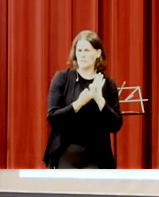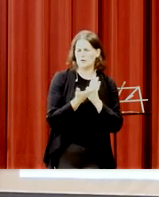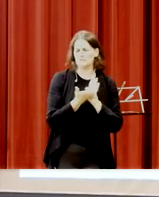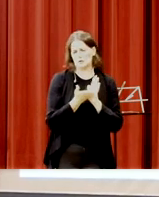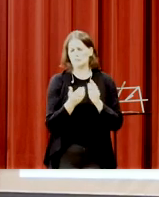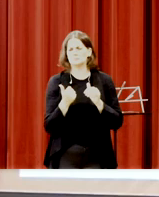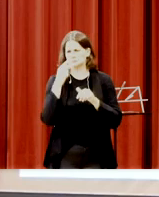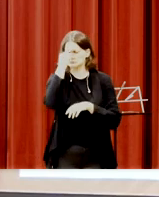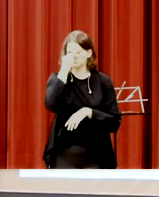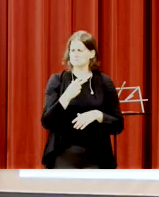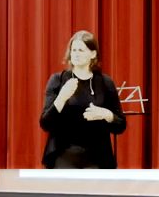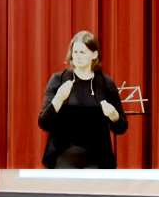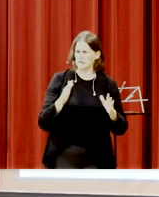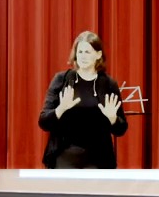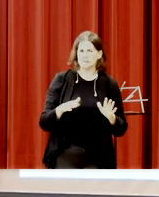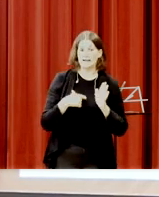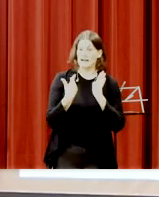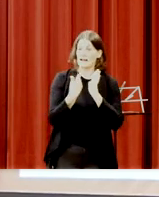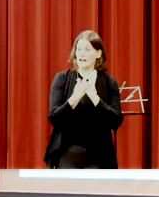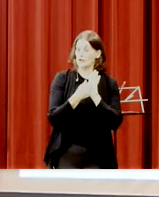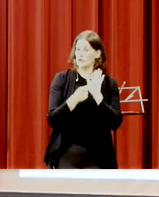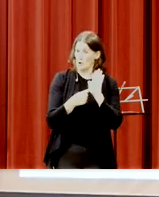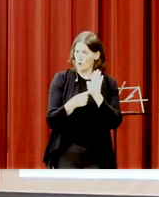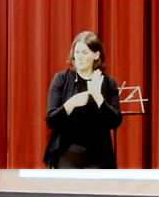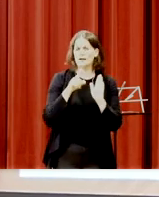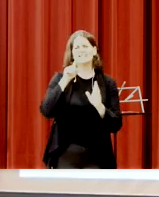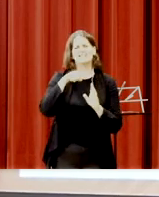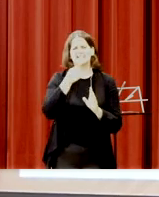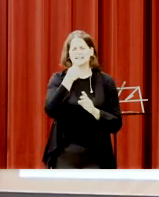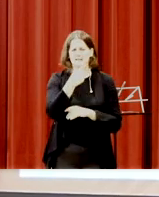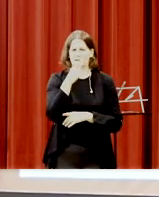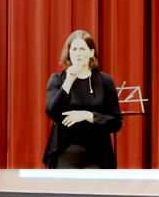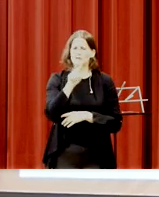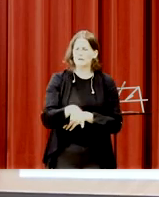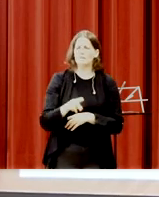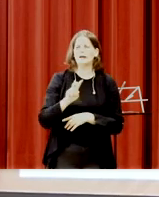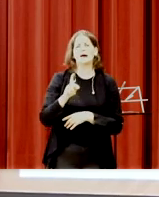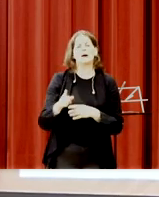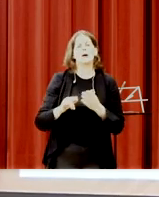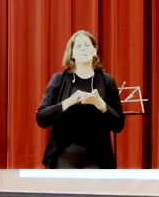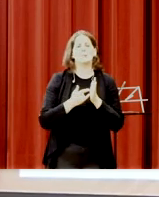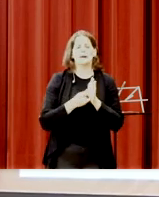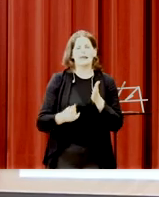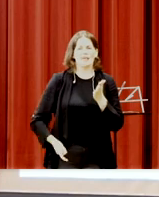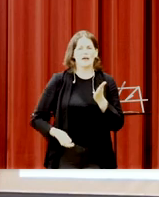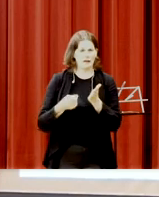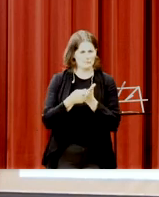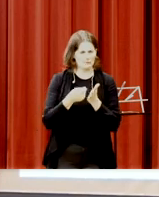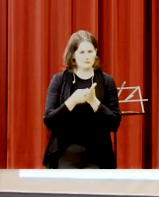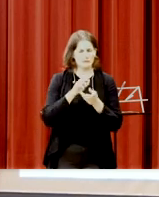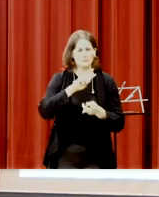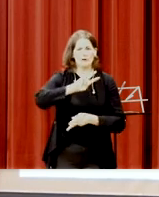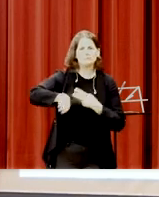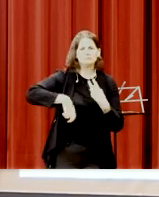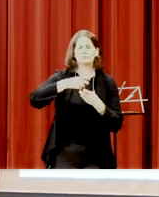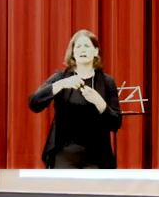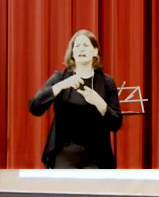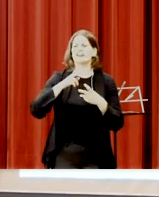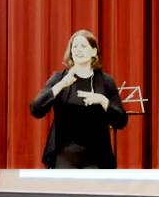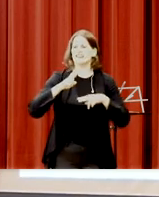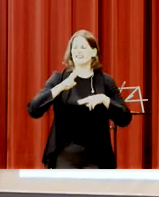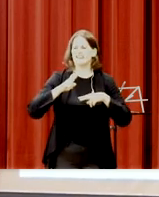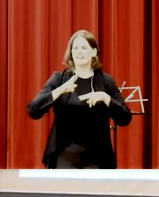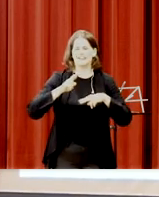modernitzar infraestructures i potenciar equipaments singulars de recerca. Necessitem tecnologia per avançar com a país.